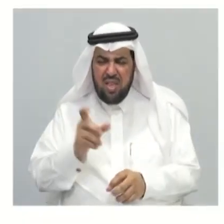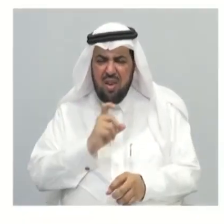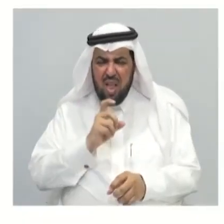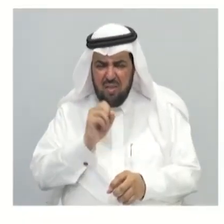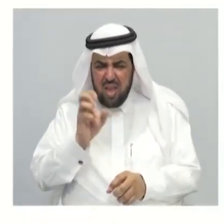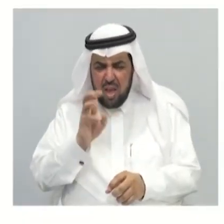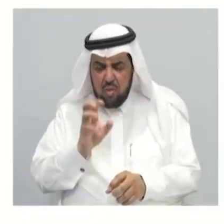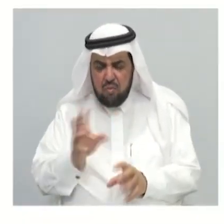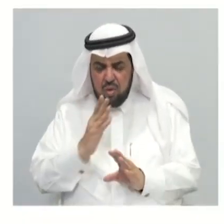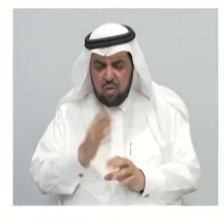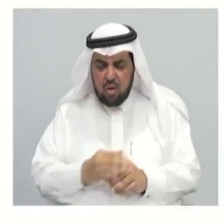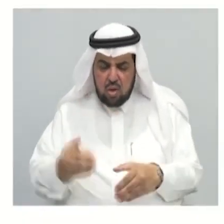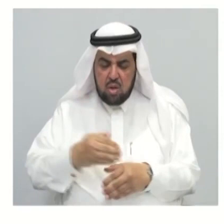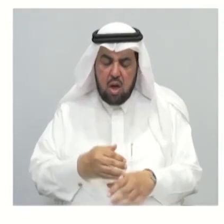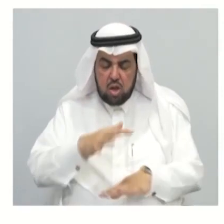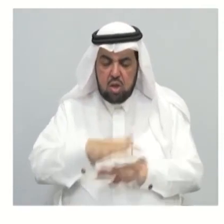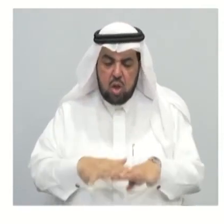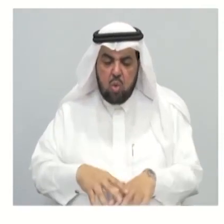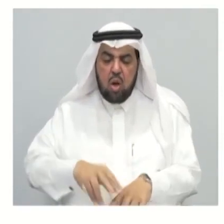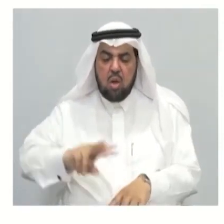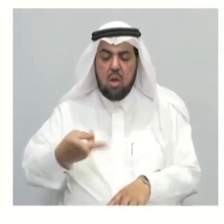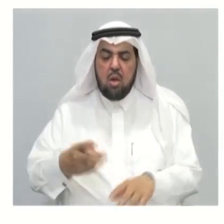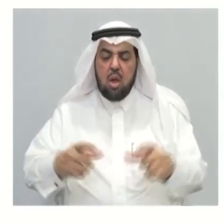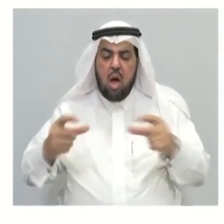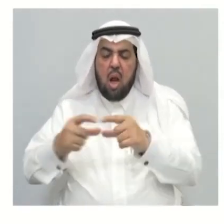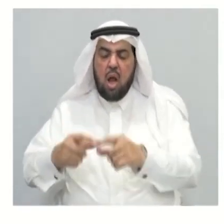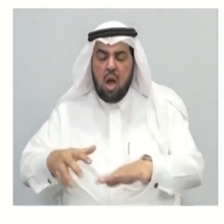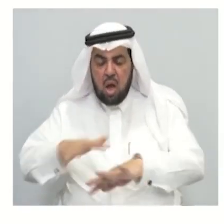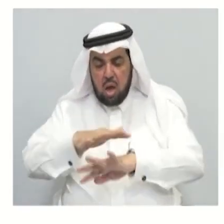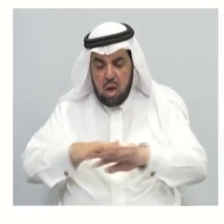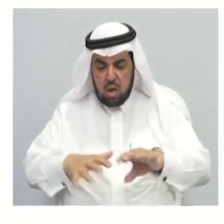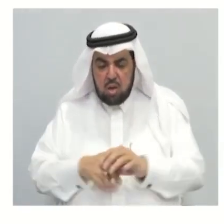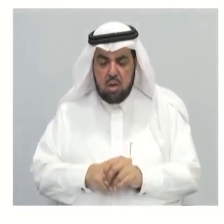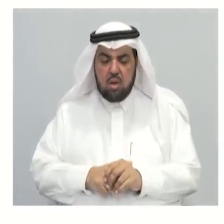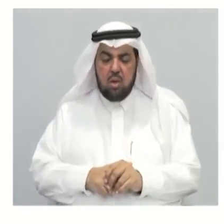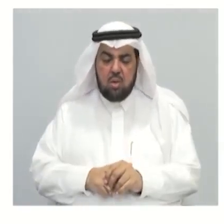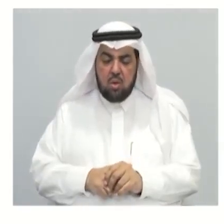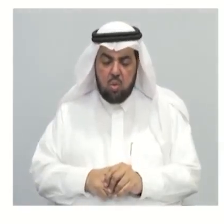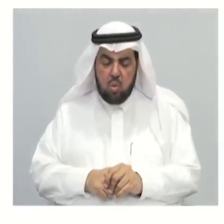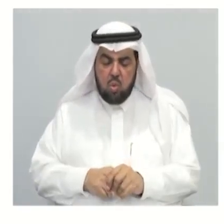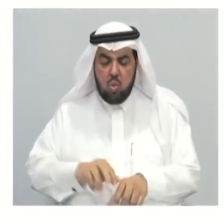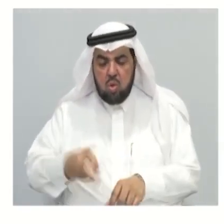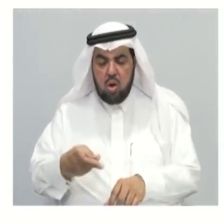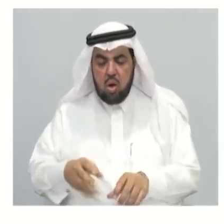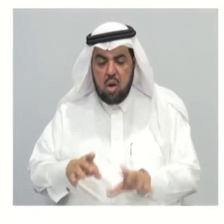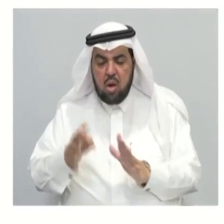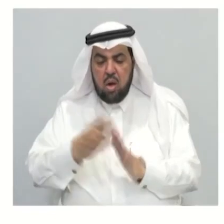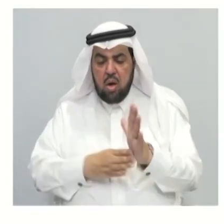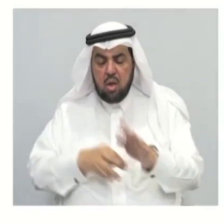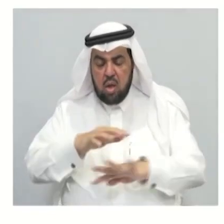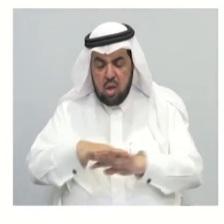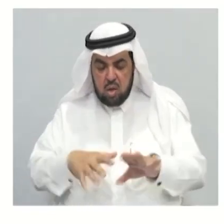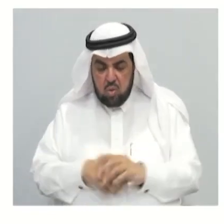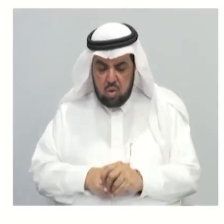الشفافيه ادراج جدول تعديل خلايا الجدول تعديل